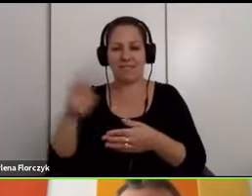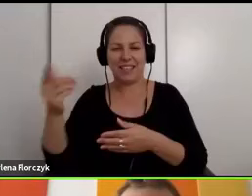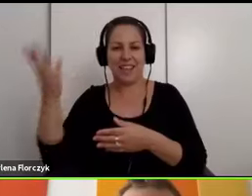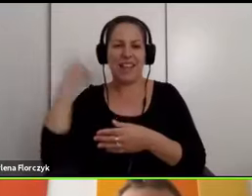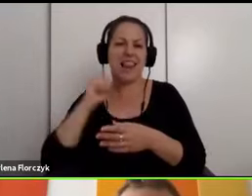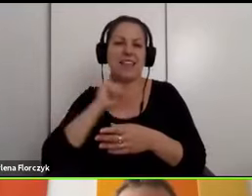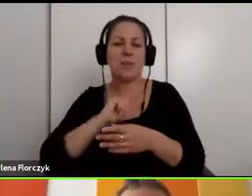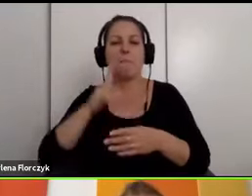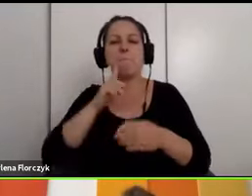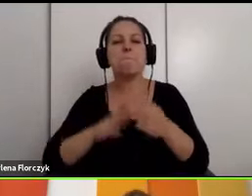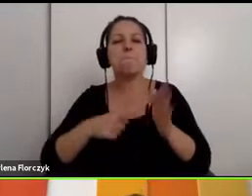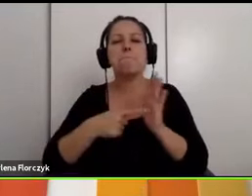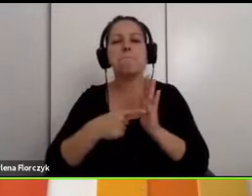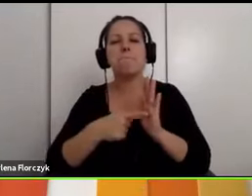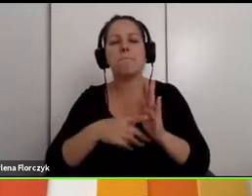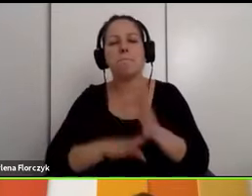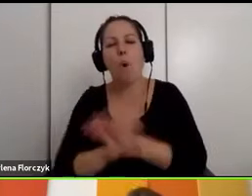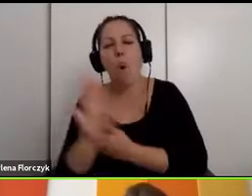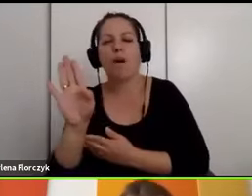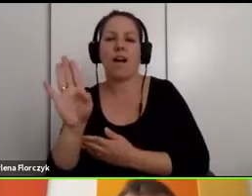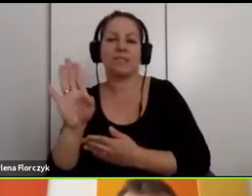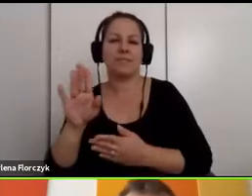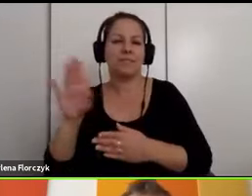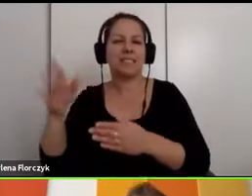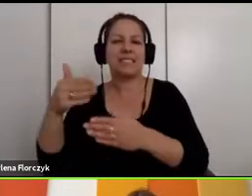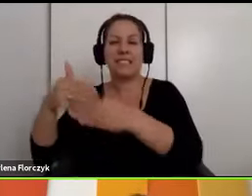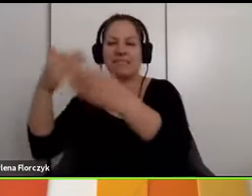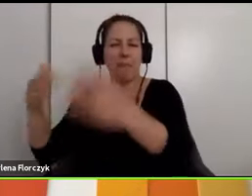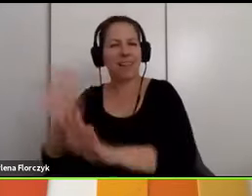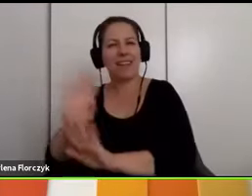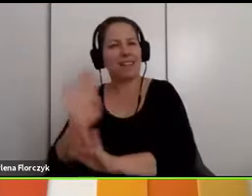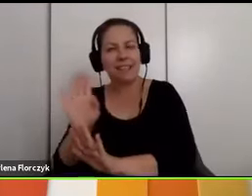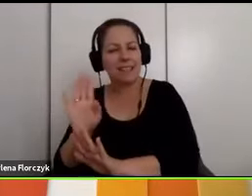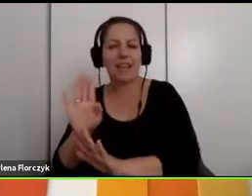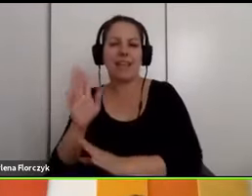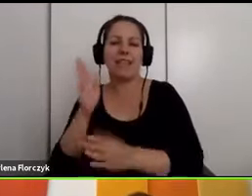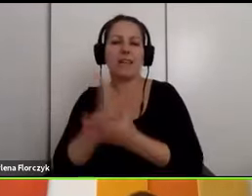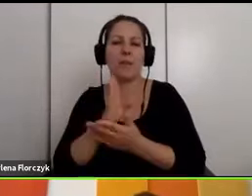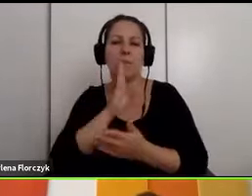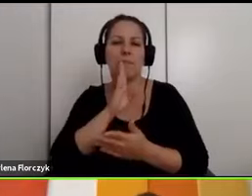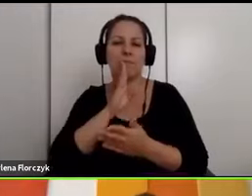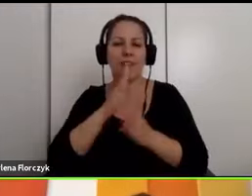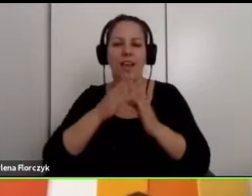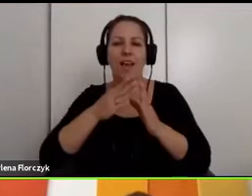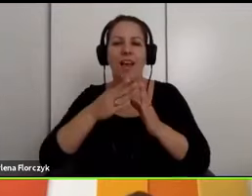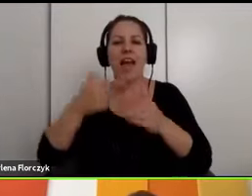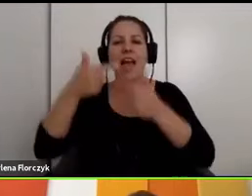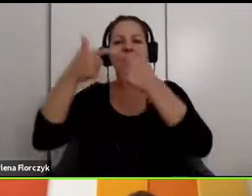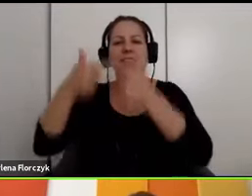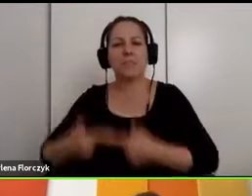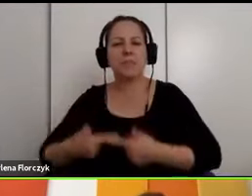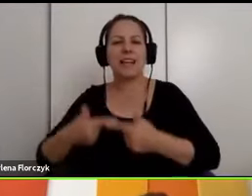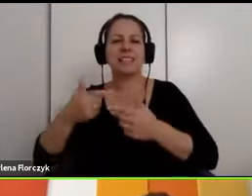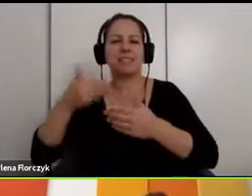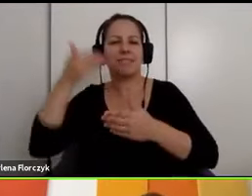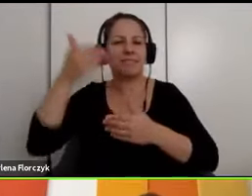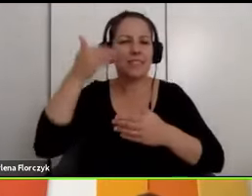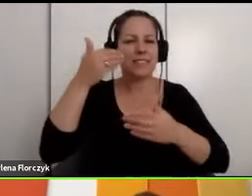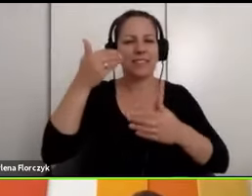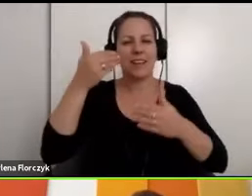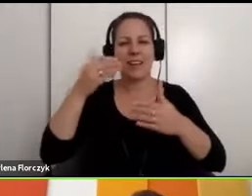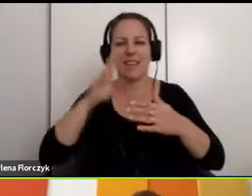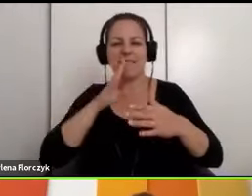takie pokazy, które nie były spektaklami samymi w sobie, tylko na przykład takim ciągiem recytacji różnych,